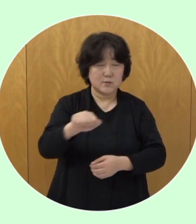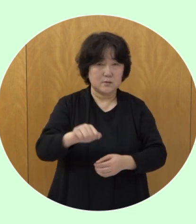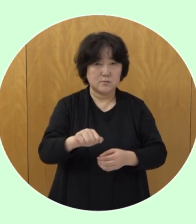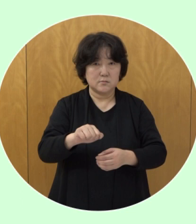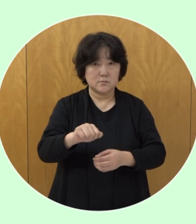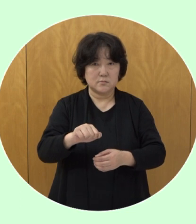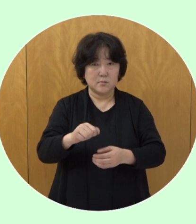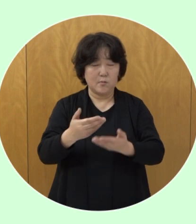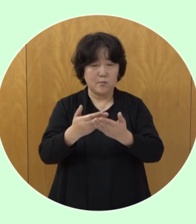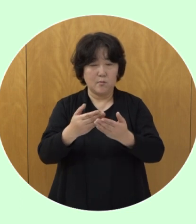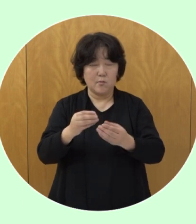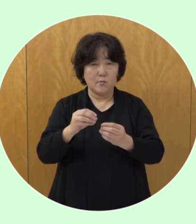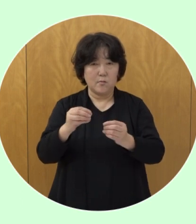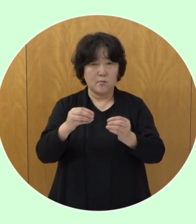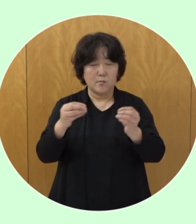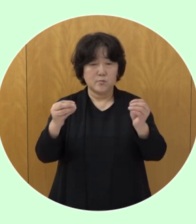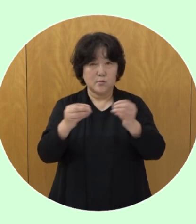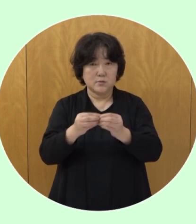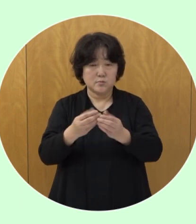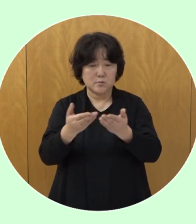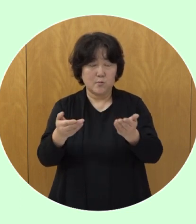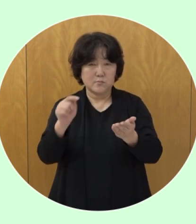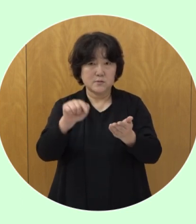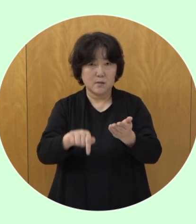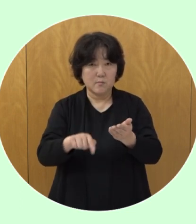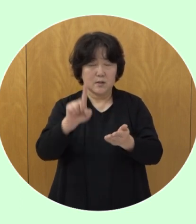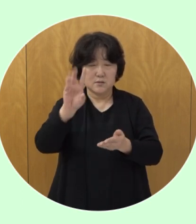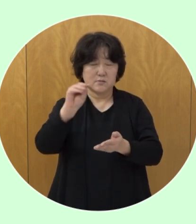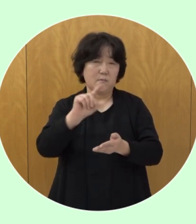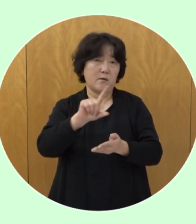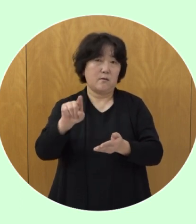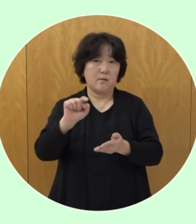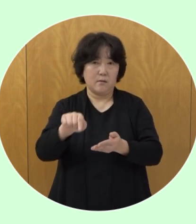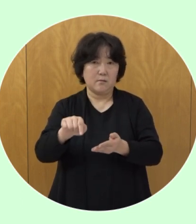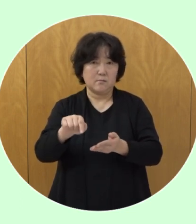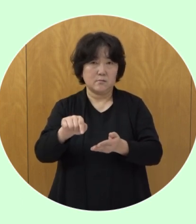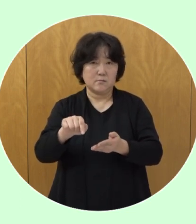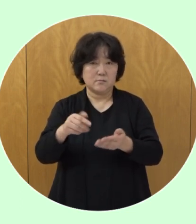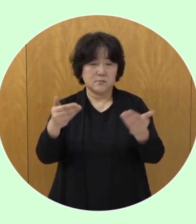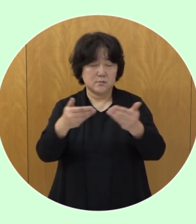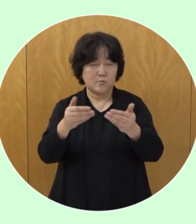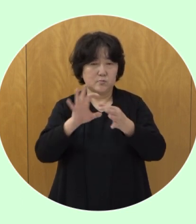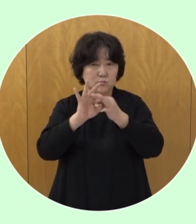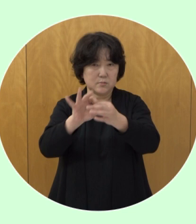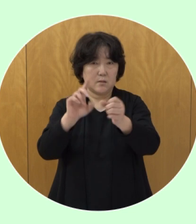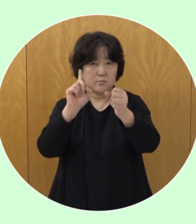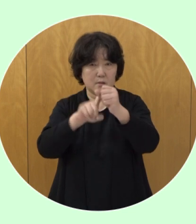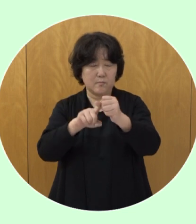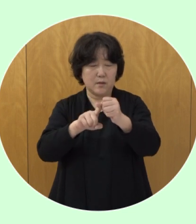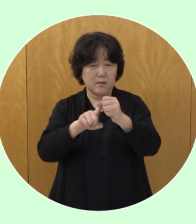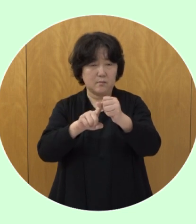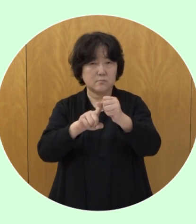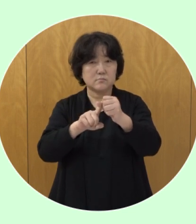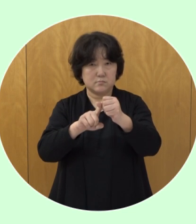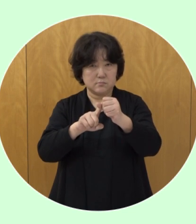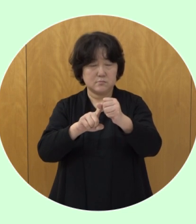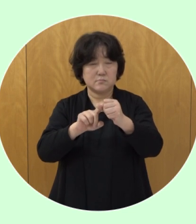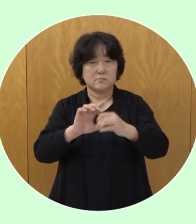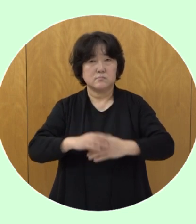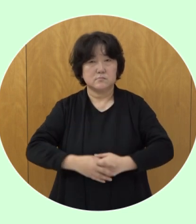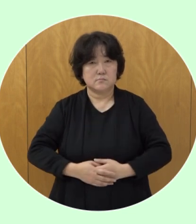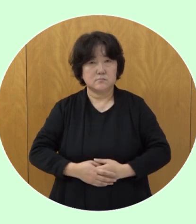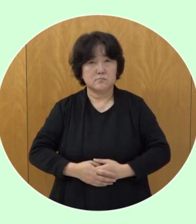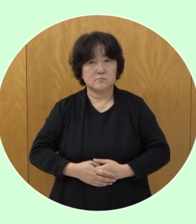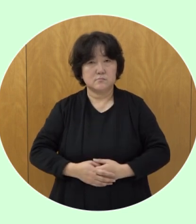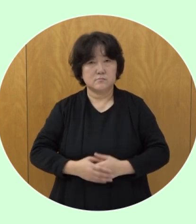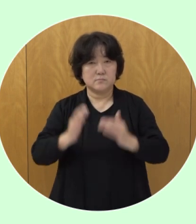取次書におきましては1万円を助成し、事業継続を支援をしてまいるものでございます。両